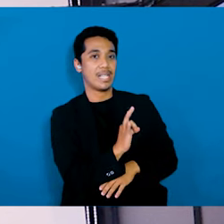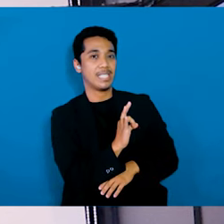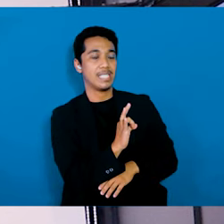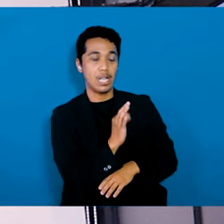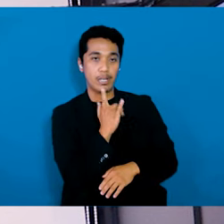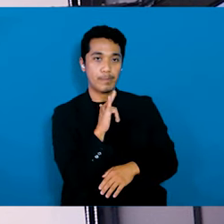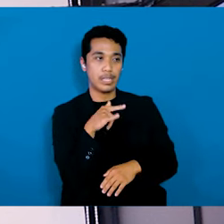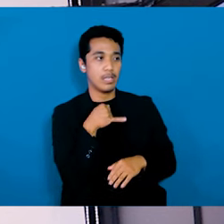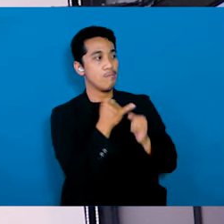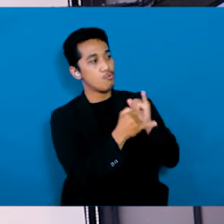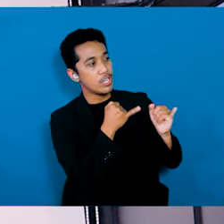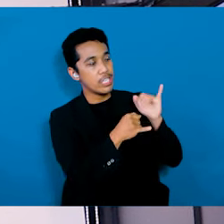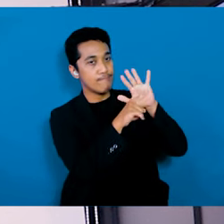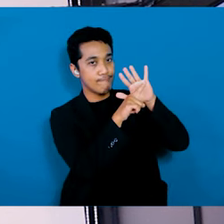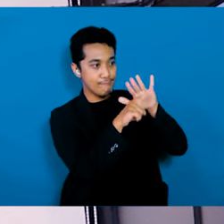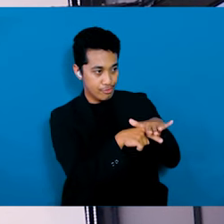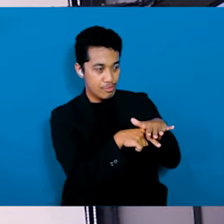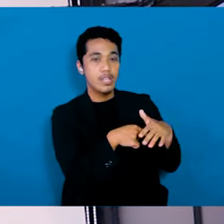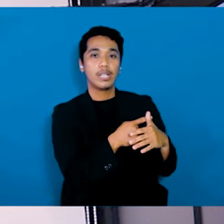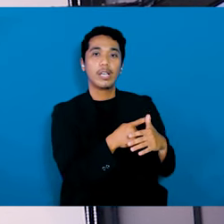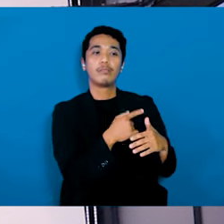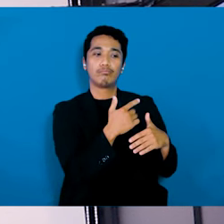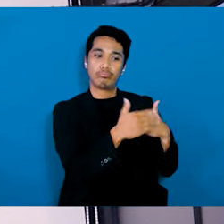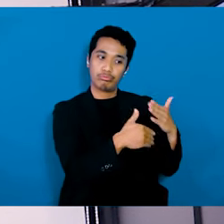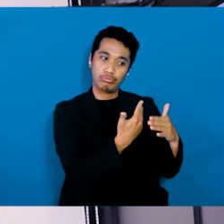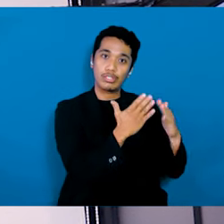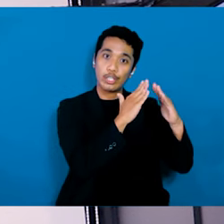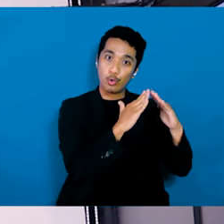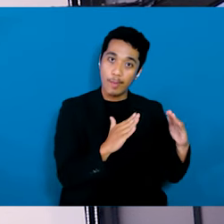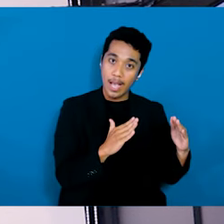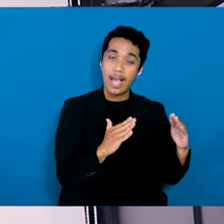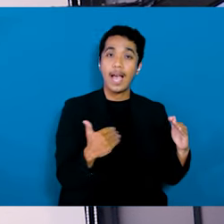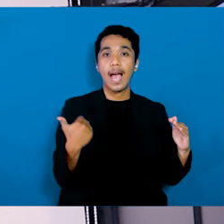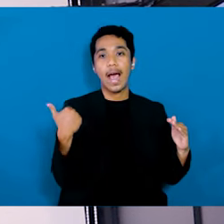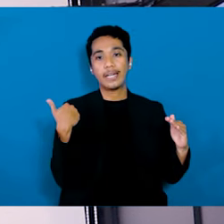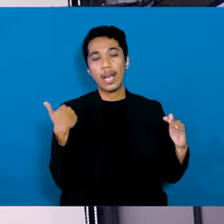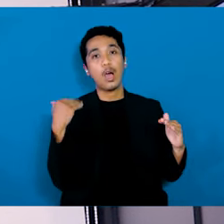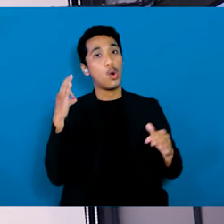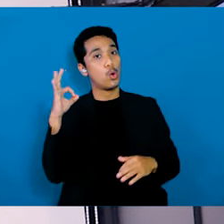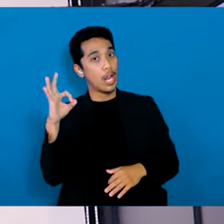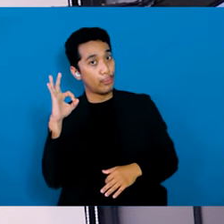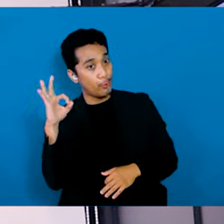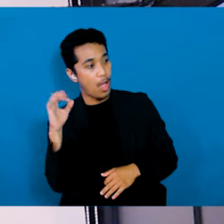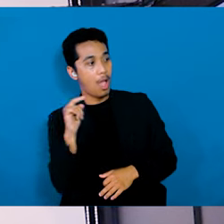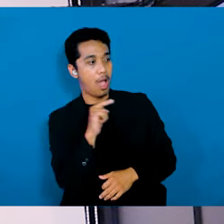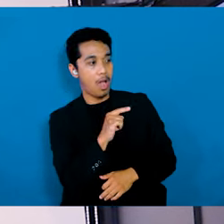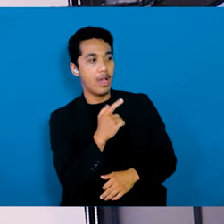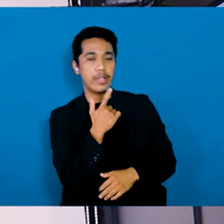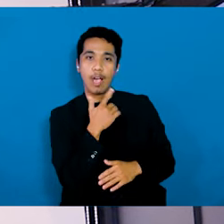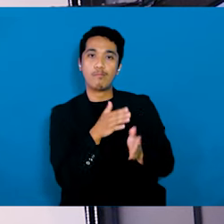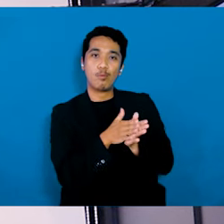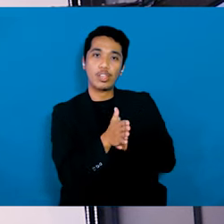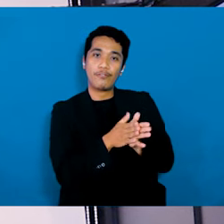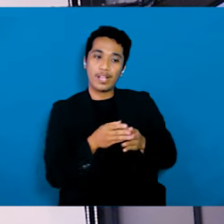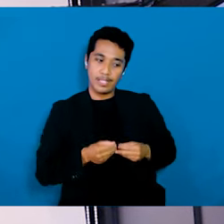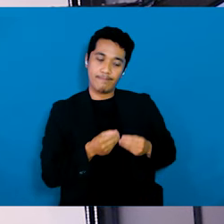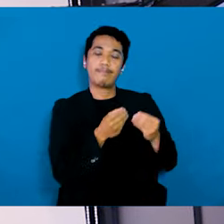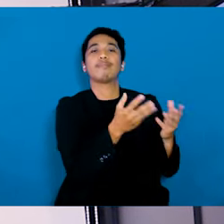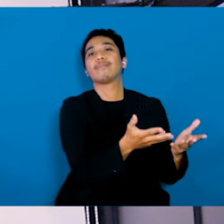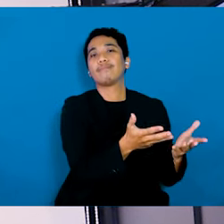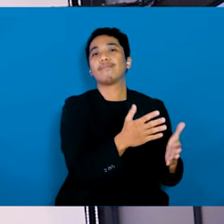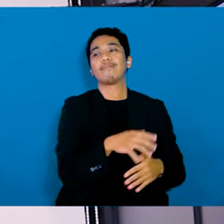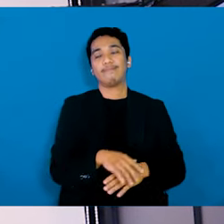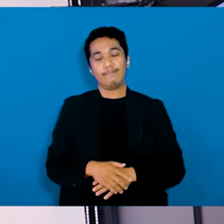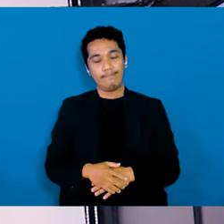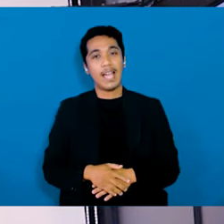ketika mendapatkan bullying dan sebagainya, akhirnya di rumah ada seorang tua begitu yang sangat memotivasi.